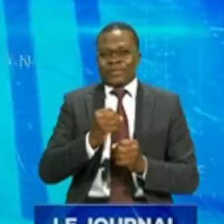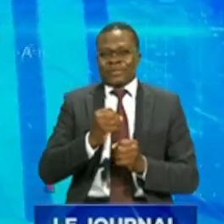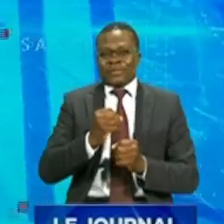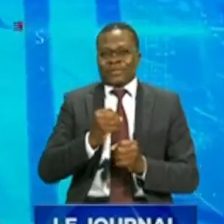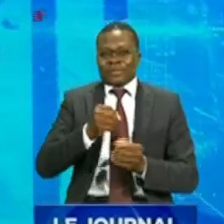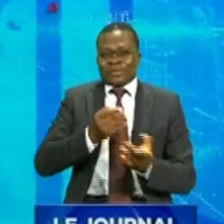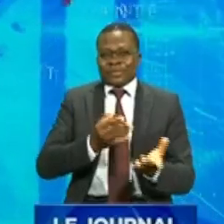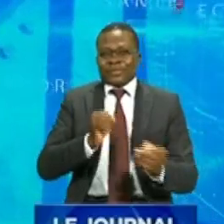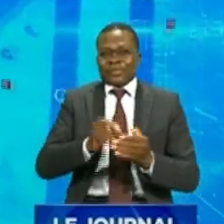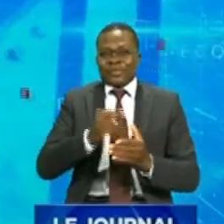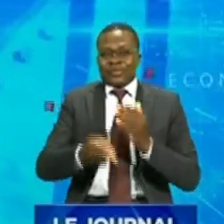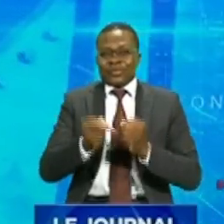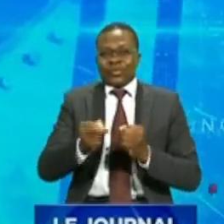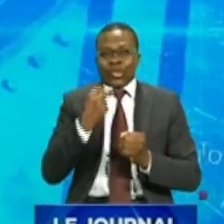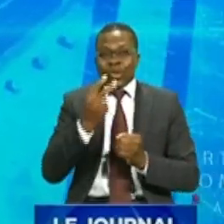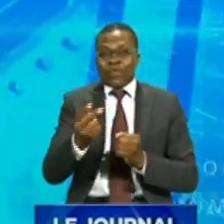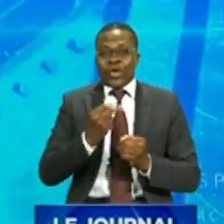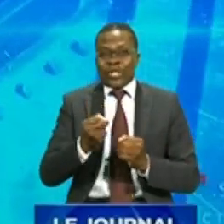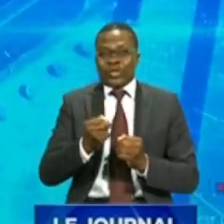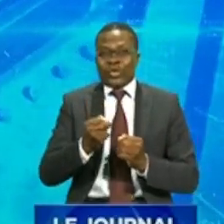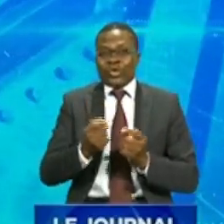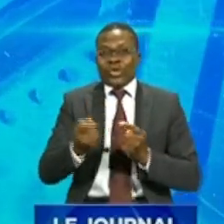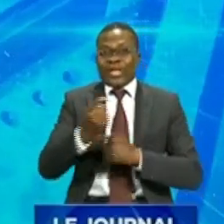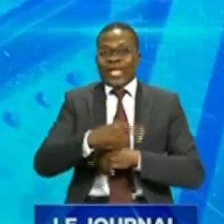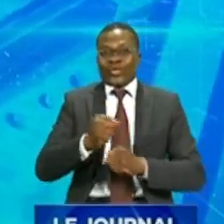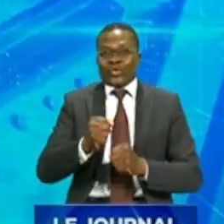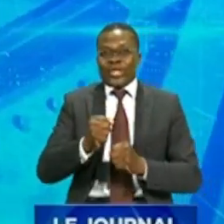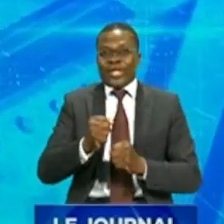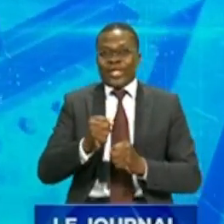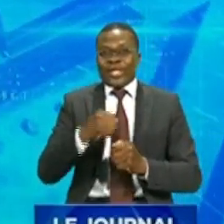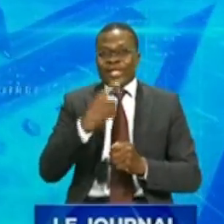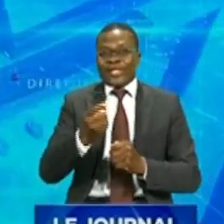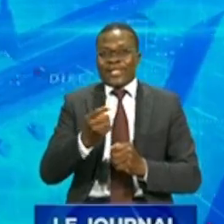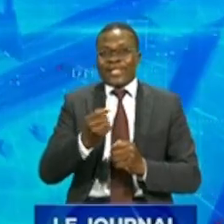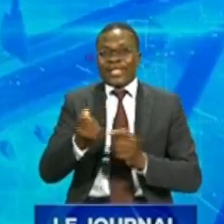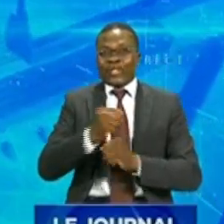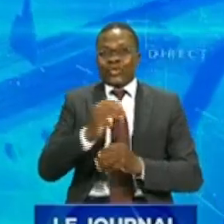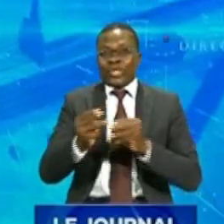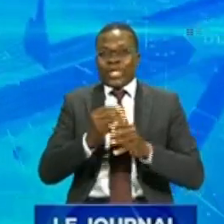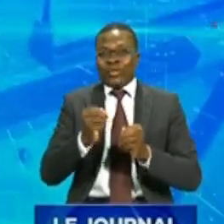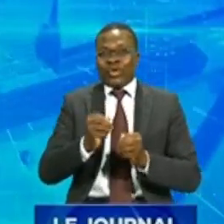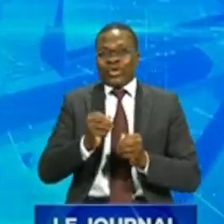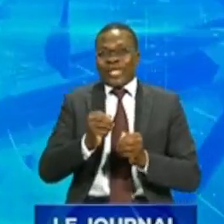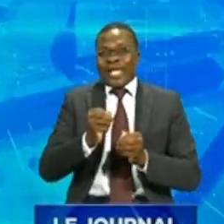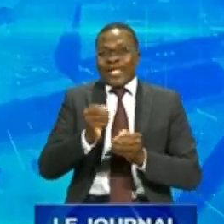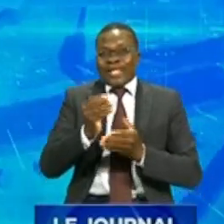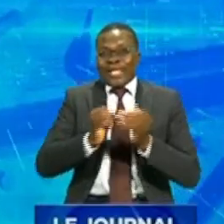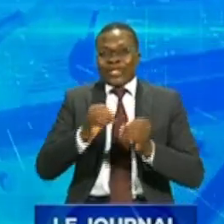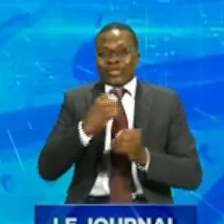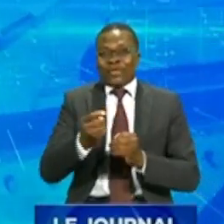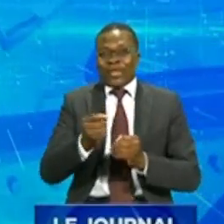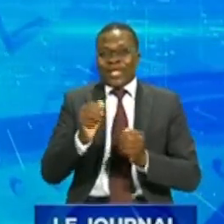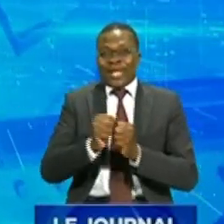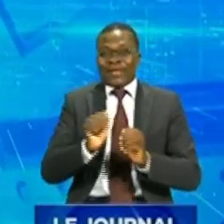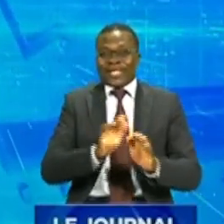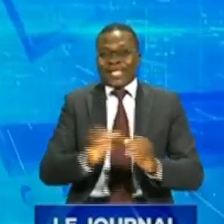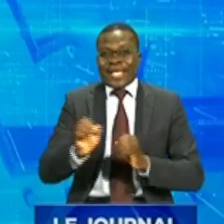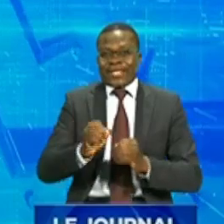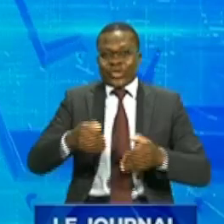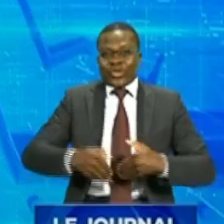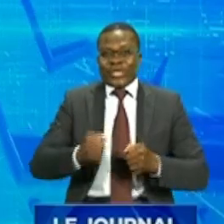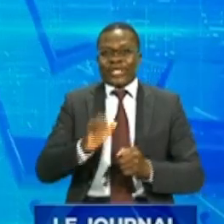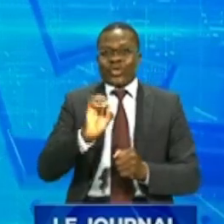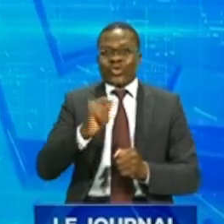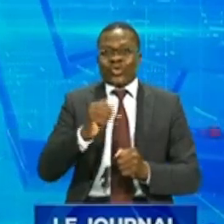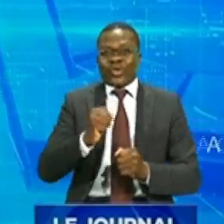En attendant ces résultats, voyons la journée dite Journée mondiale de Clean Up Day avec cette action des jeunes de